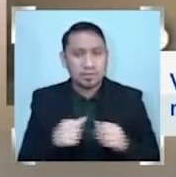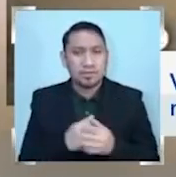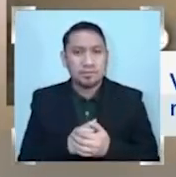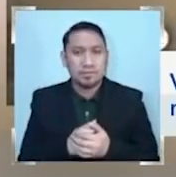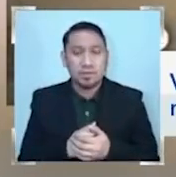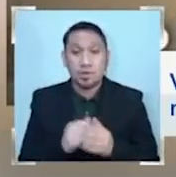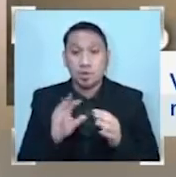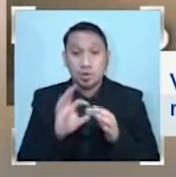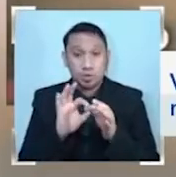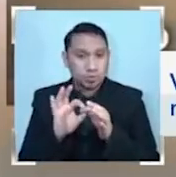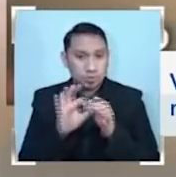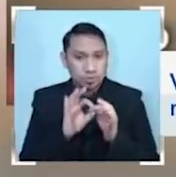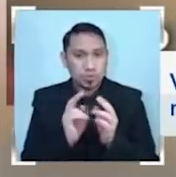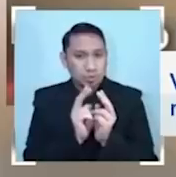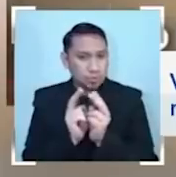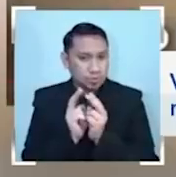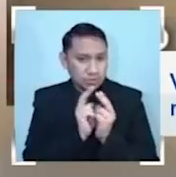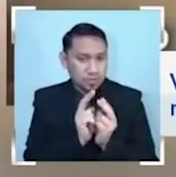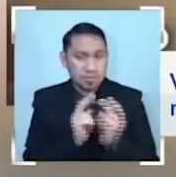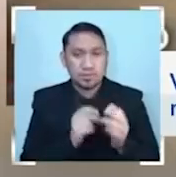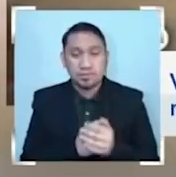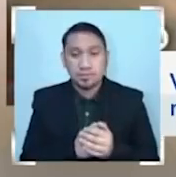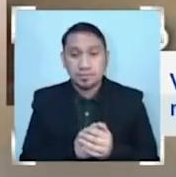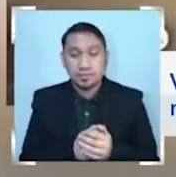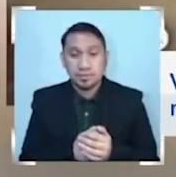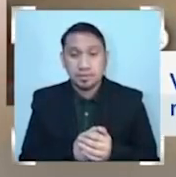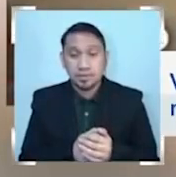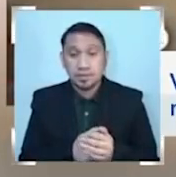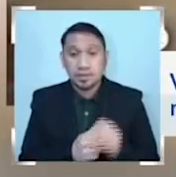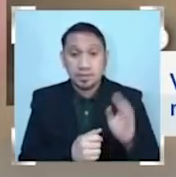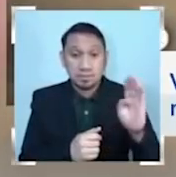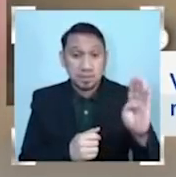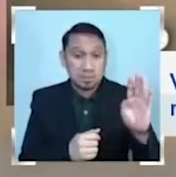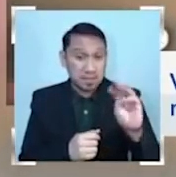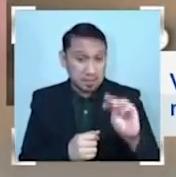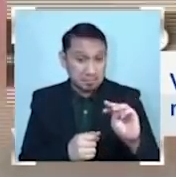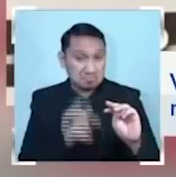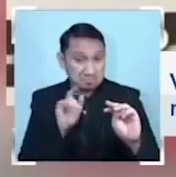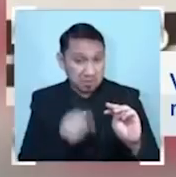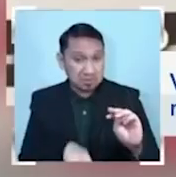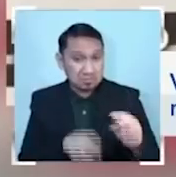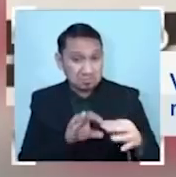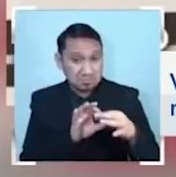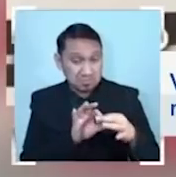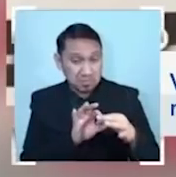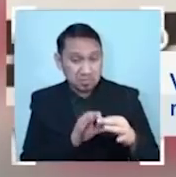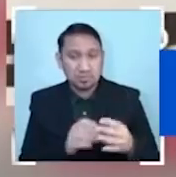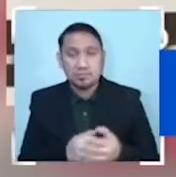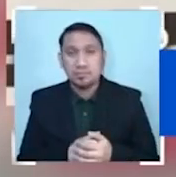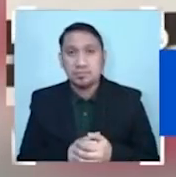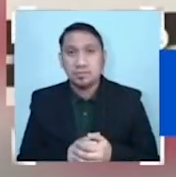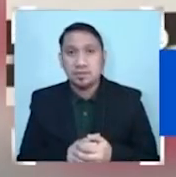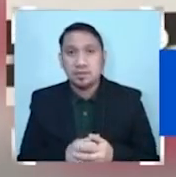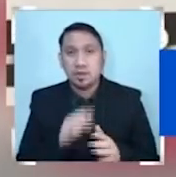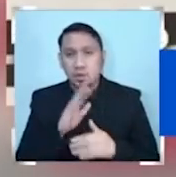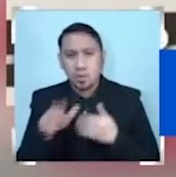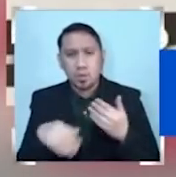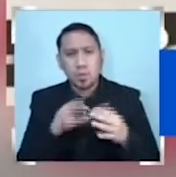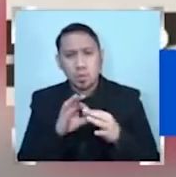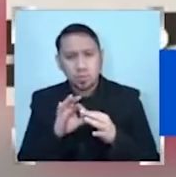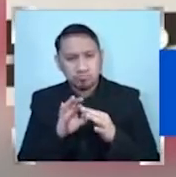at reconciliation sa kanila ni dating Senador Bongbong Marcos. Ang unification, ang lahat na